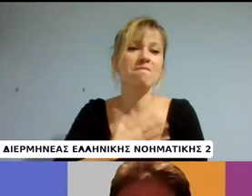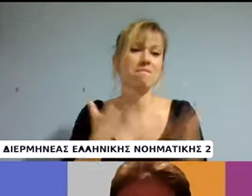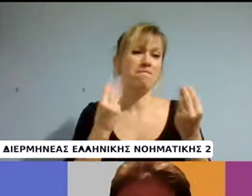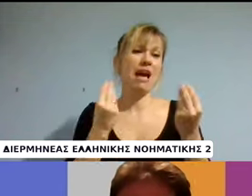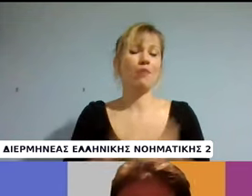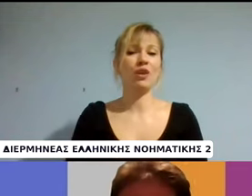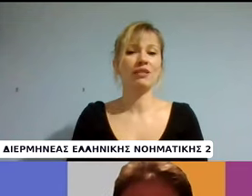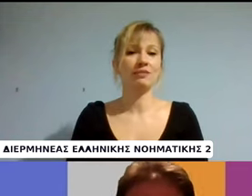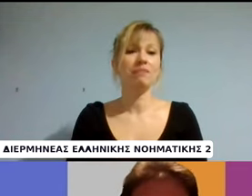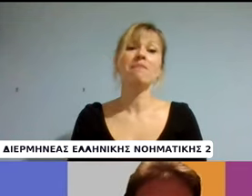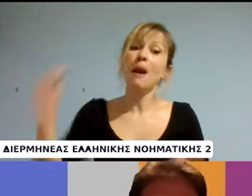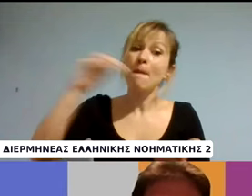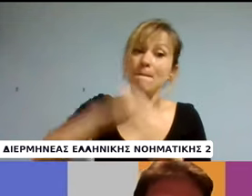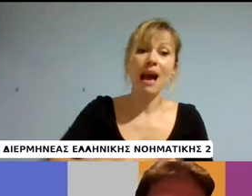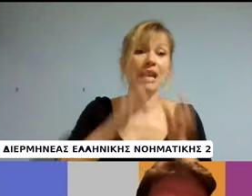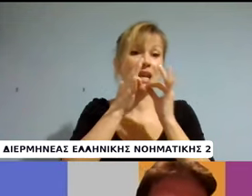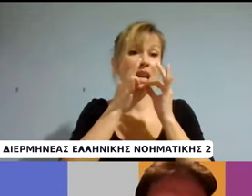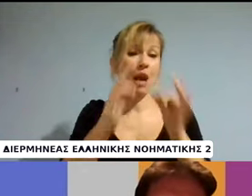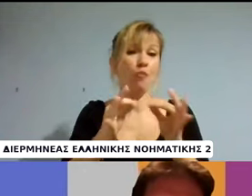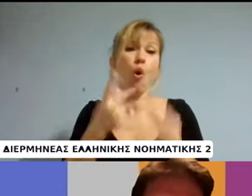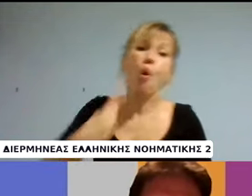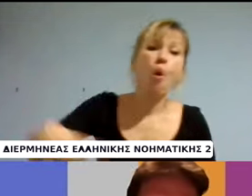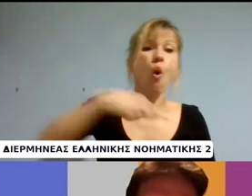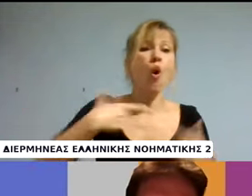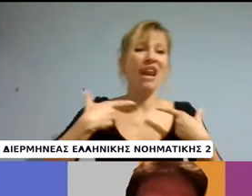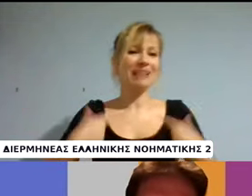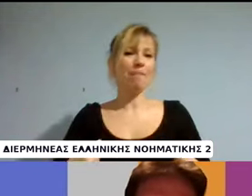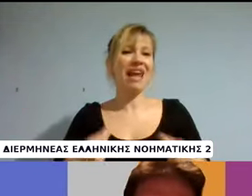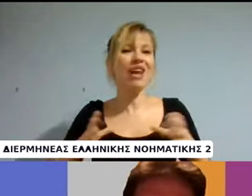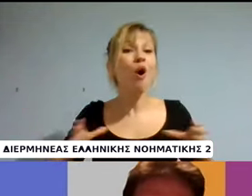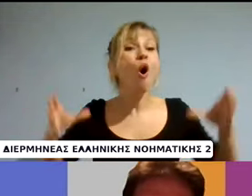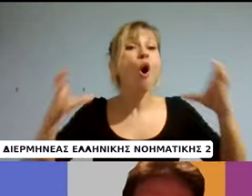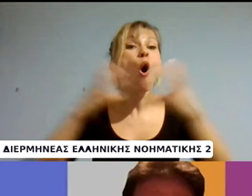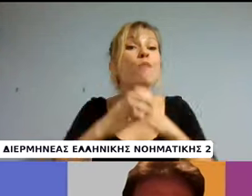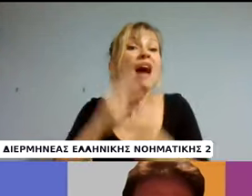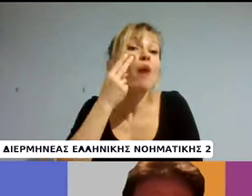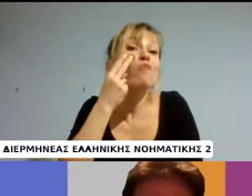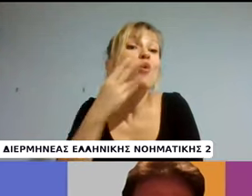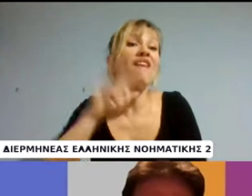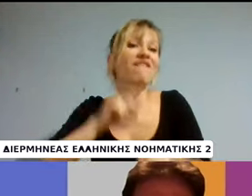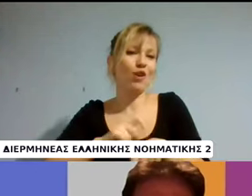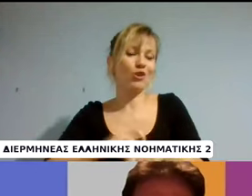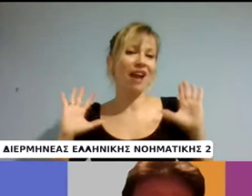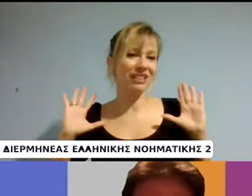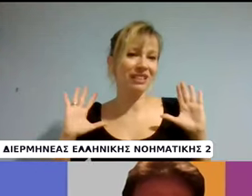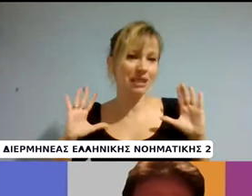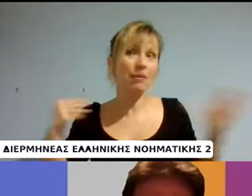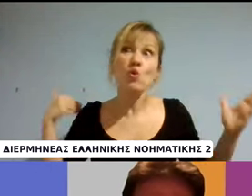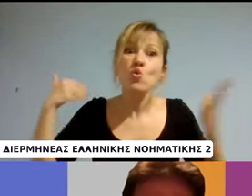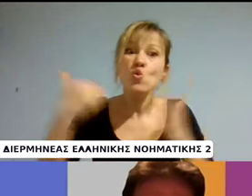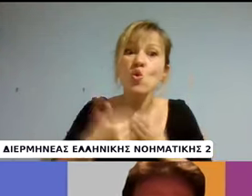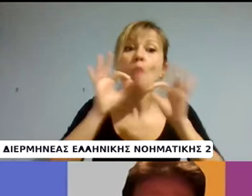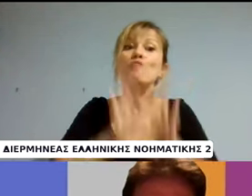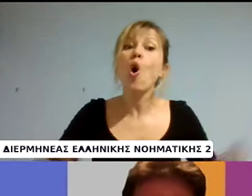Να ευχαριστήσω για άλλη μια φορά και τα υπόλοιπα μέλη της συγγραφικής ομάδας που δεν φαίνονται βέβαια αυτή τη στιγμή, αλλά που έχουν κάνει εξίσου σημαντική δουλειά